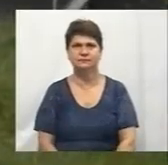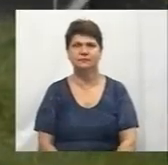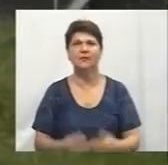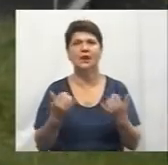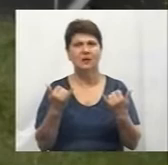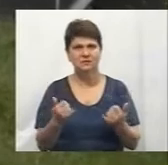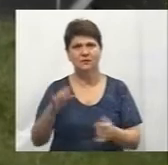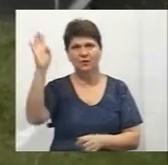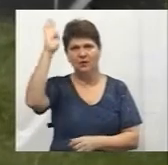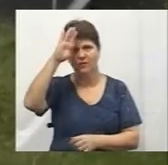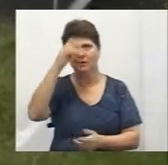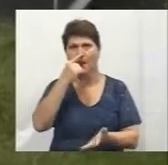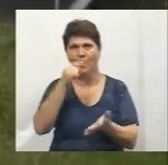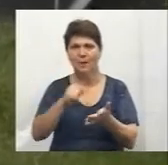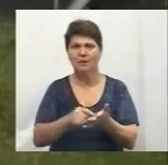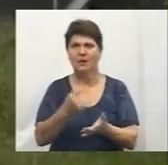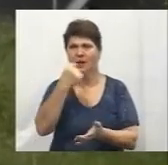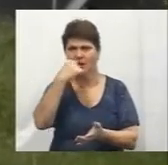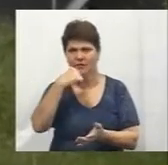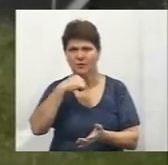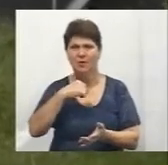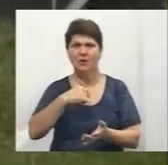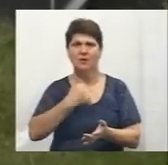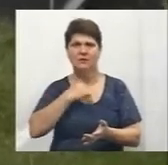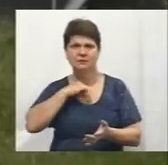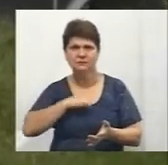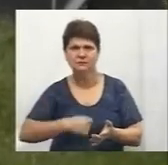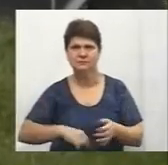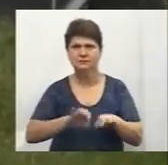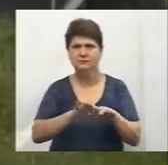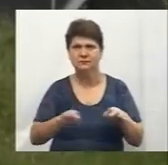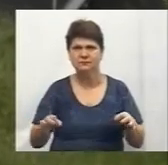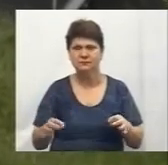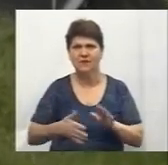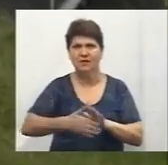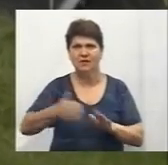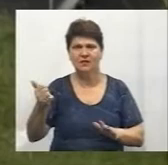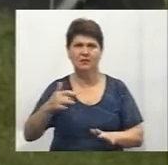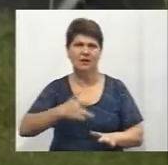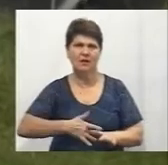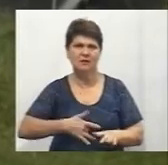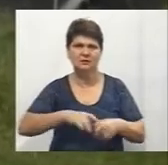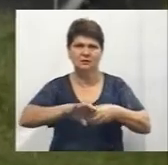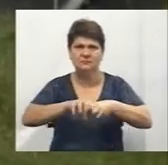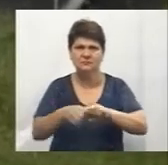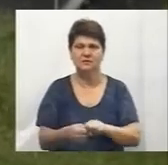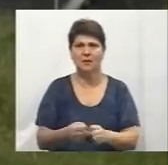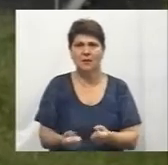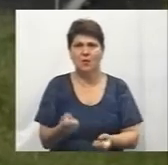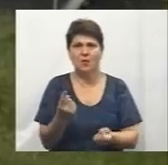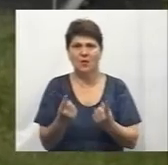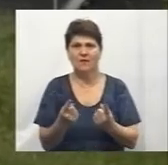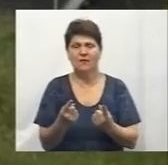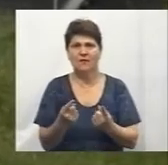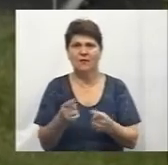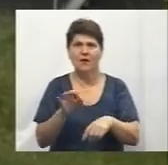може потрапляти в ротову порожнину, в шлунково-кишковий тракт, викликати симптоми гастроентероколіту, які проявляються в